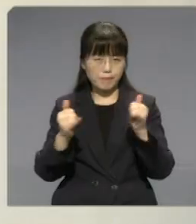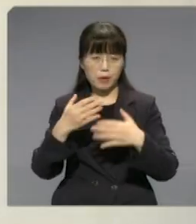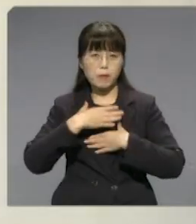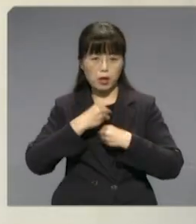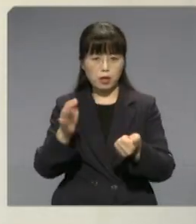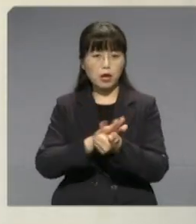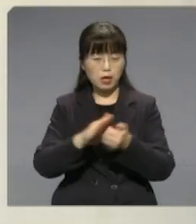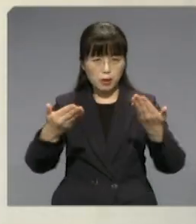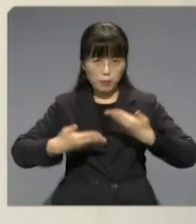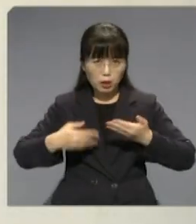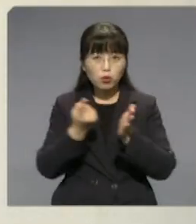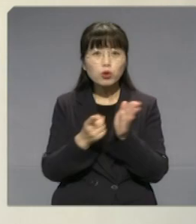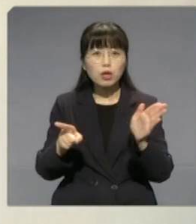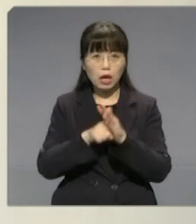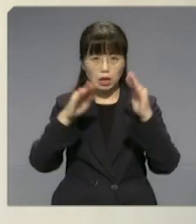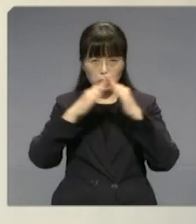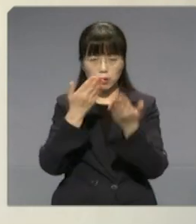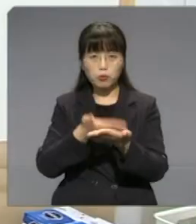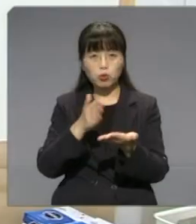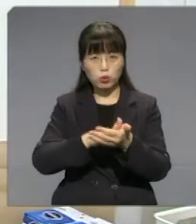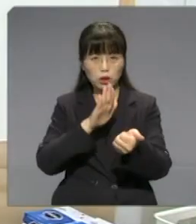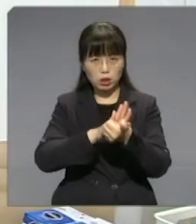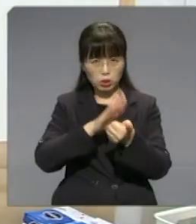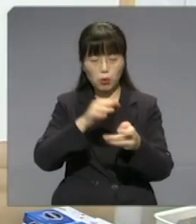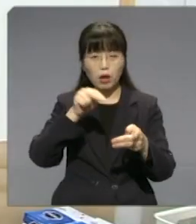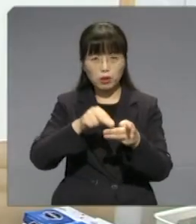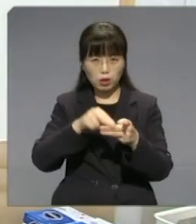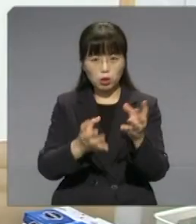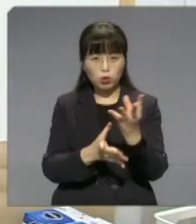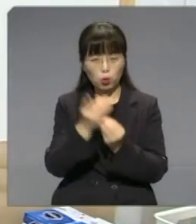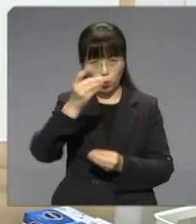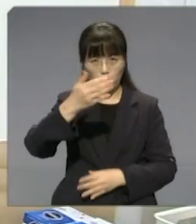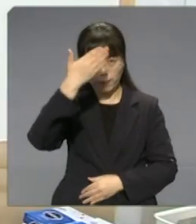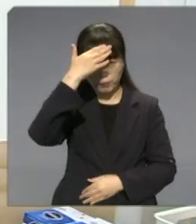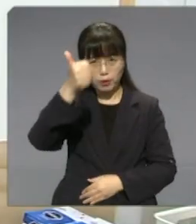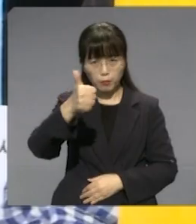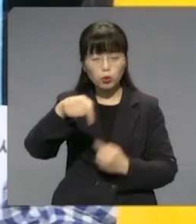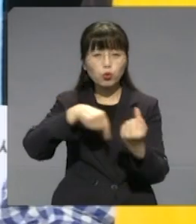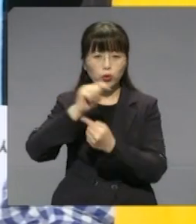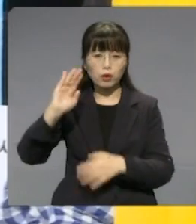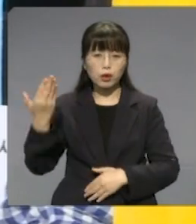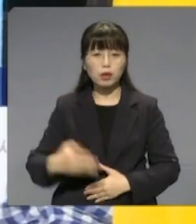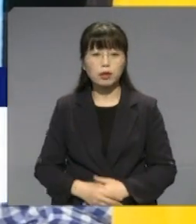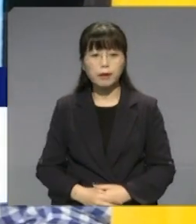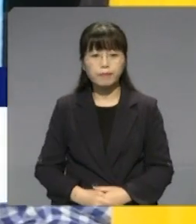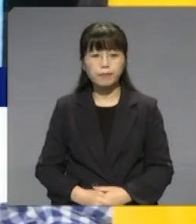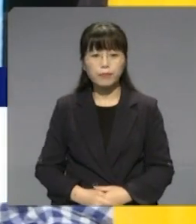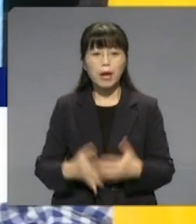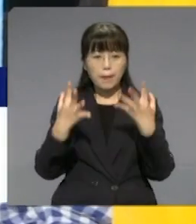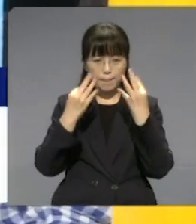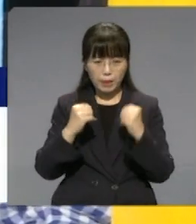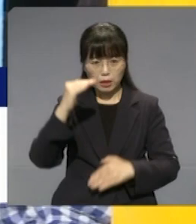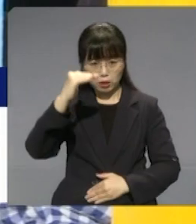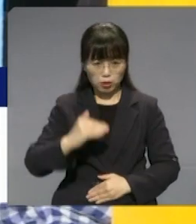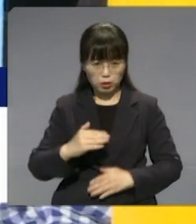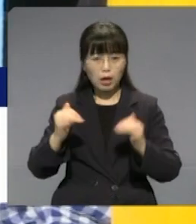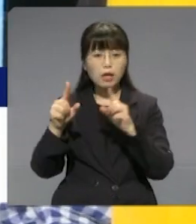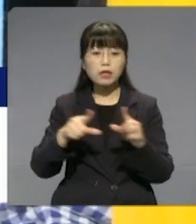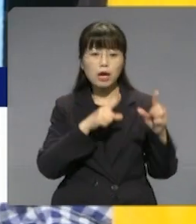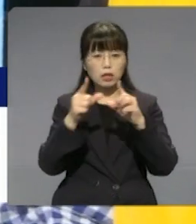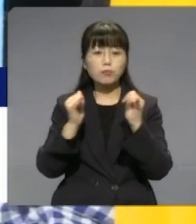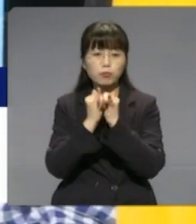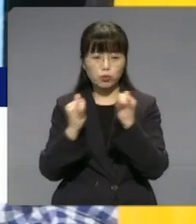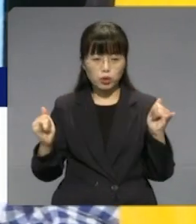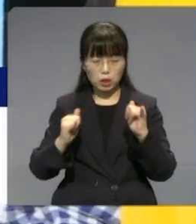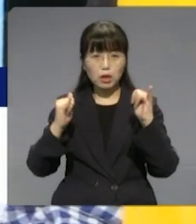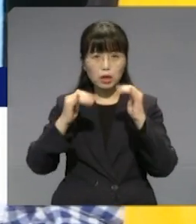혜택을 받을 수 있도록 집수리 지원 센터와 통합 플랫폼도 운영합니다 많은 그 저층에 사시는 분들이